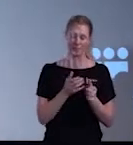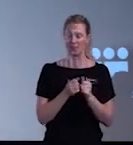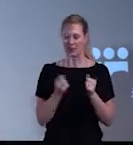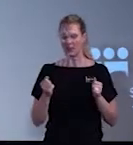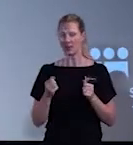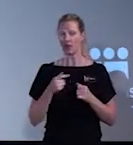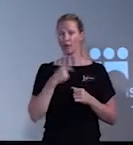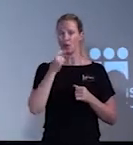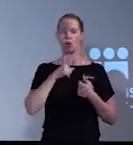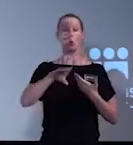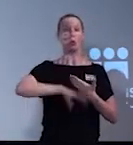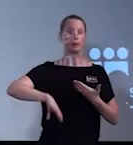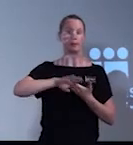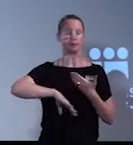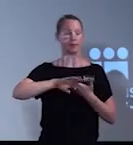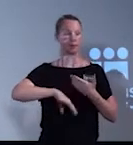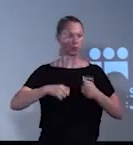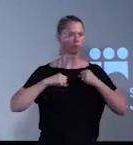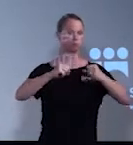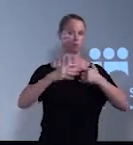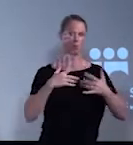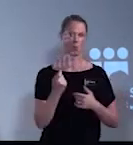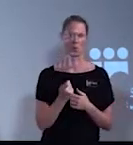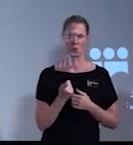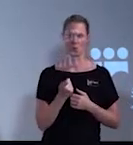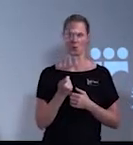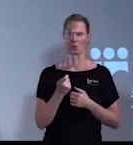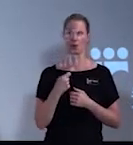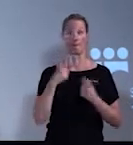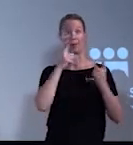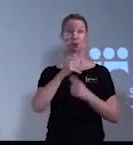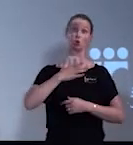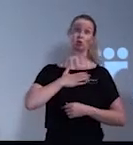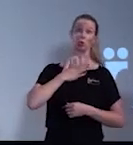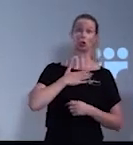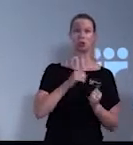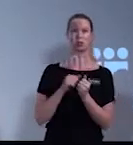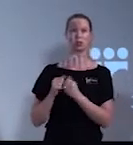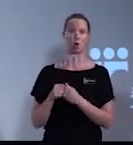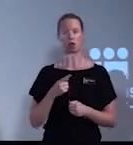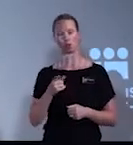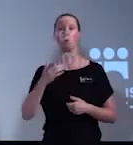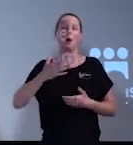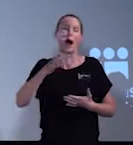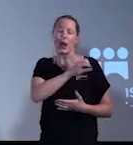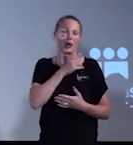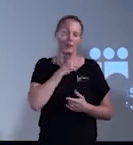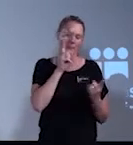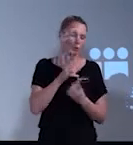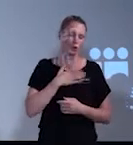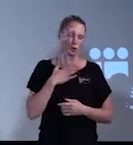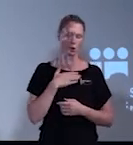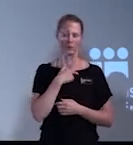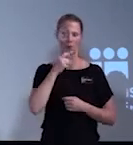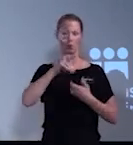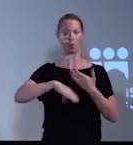ju inte låta bli att agera. Självklart dels bara för att människor tycker. Nej, de kommer tycka. Mm. Ja. Och dels kan vi inte